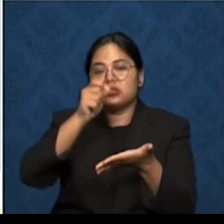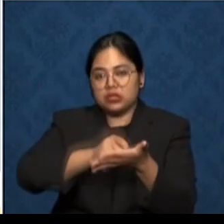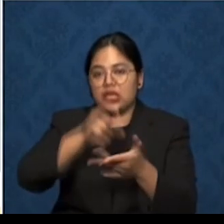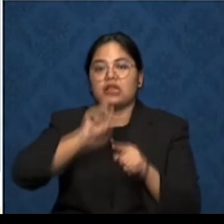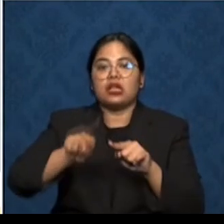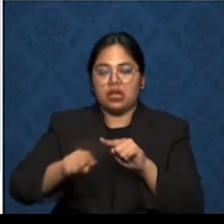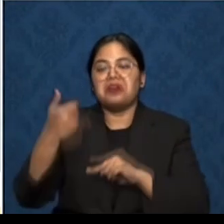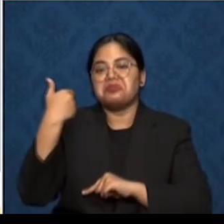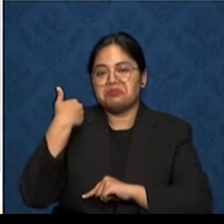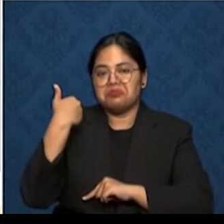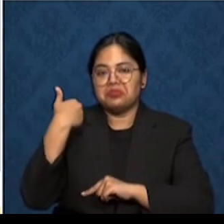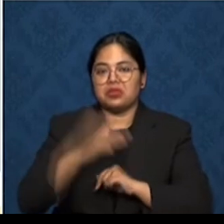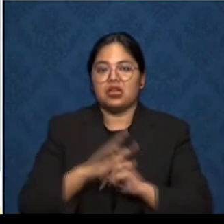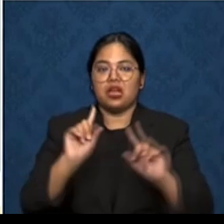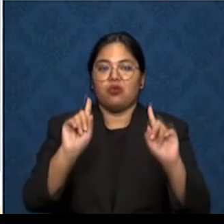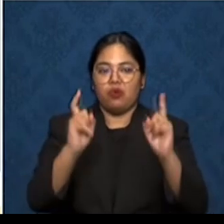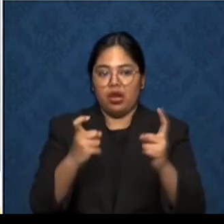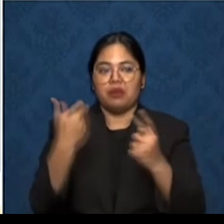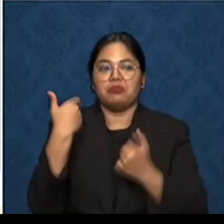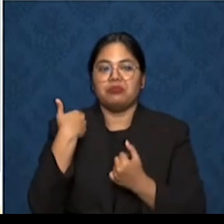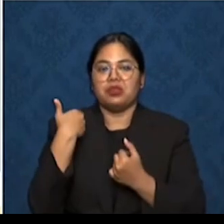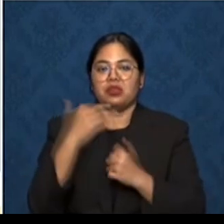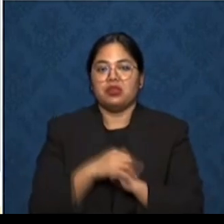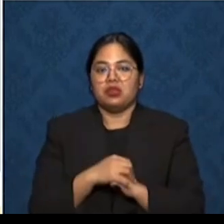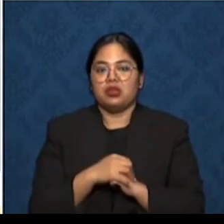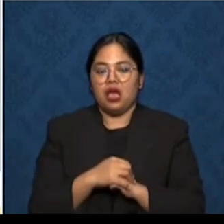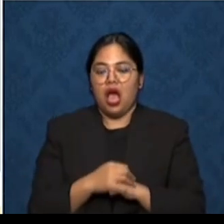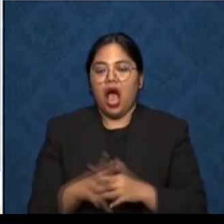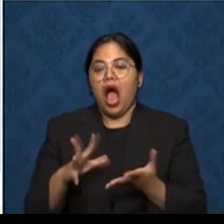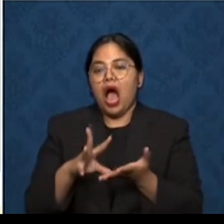ถ้าสัเกตดๆ ในวเล็บจะเขียนว่า สำนกงานใหญ่